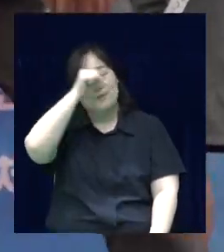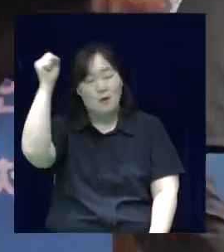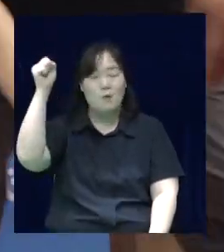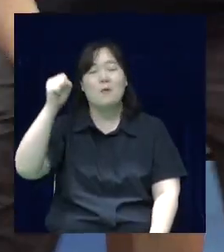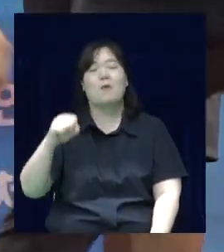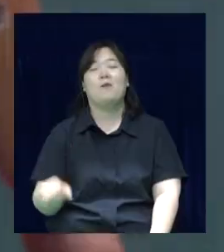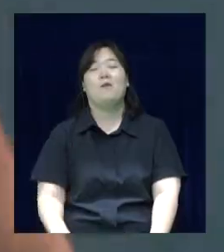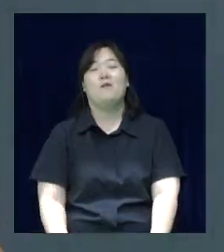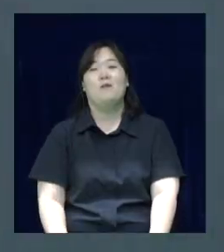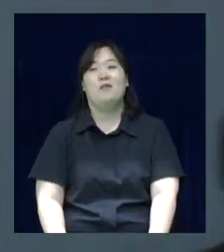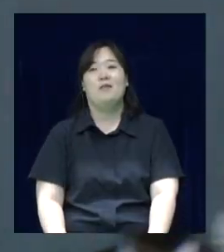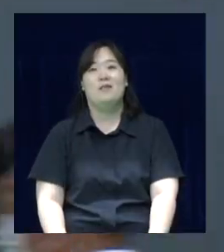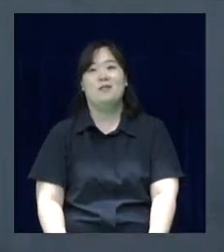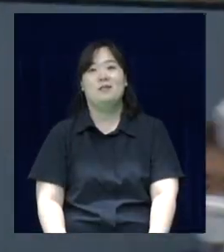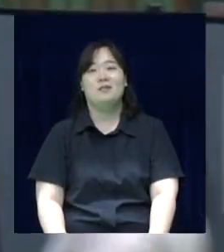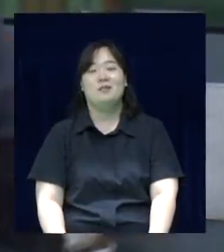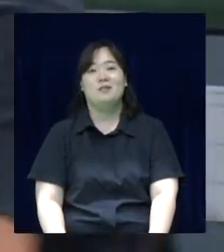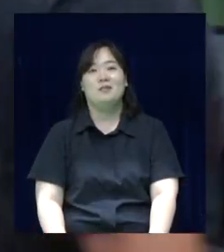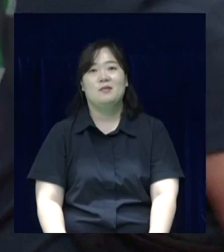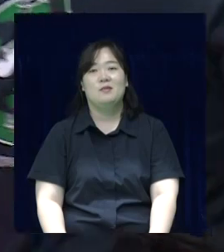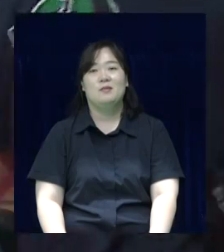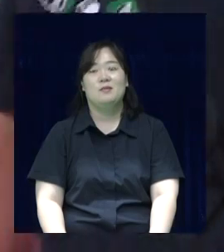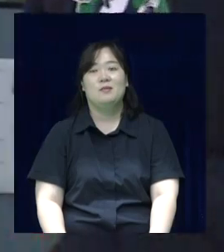모두 성공을 네. 선언했습니다.